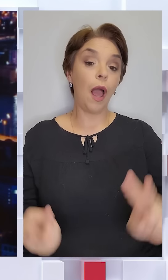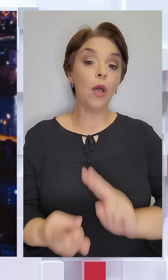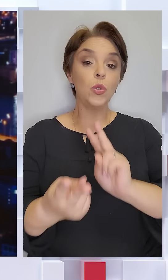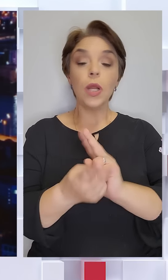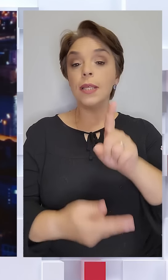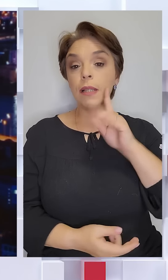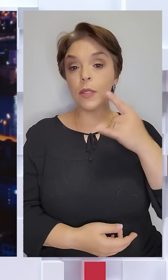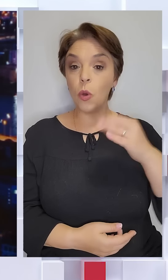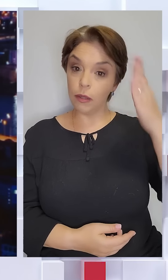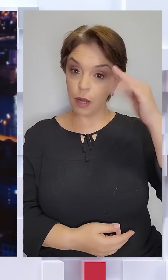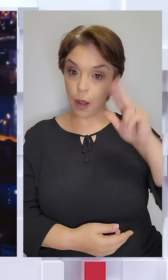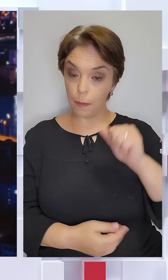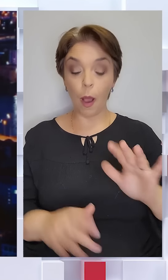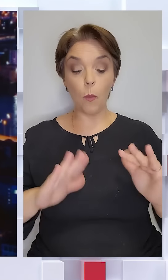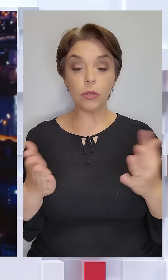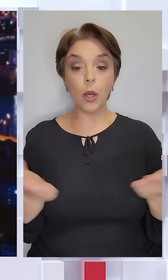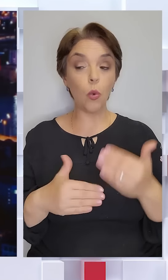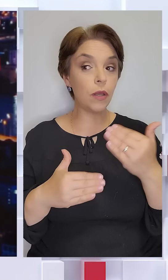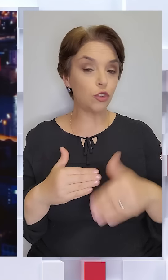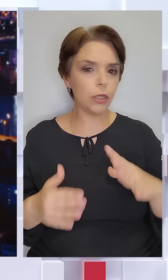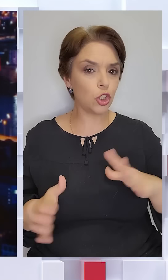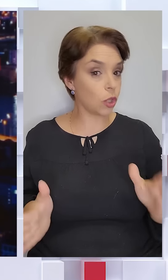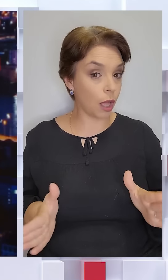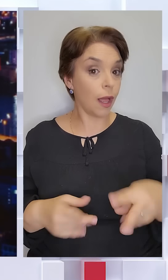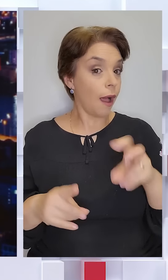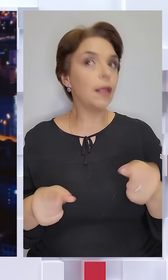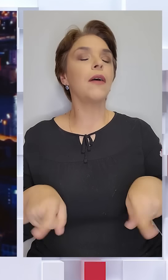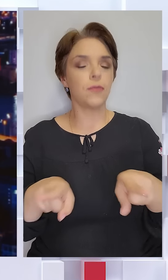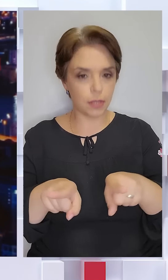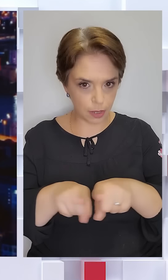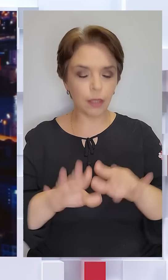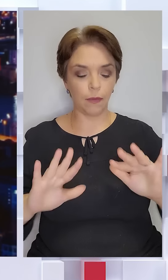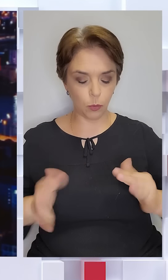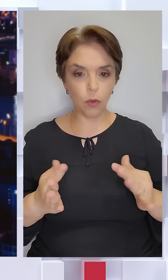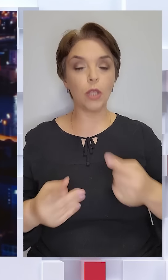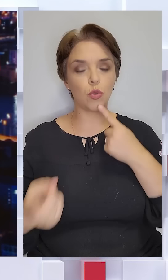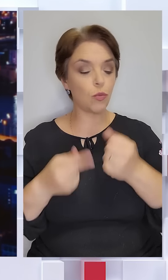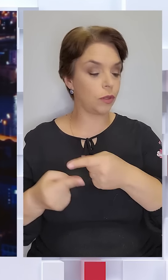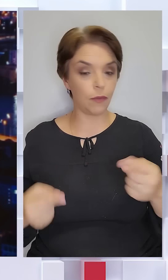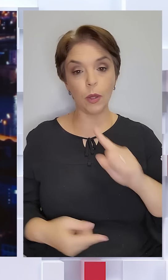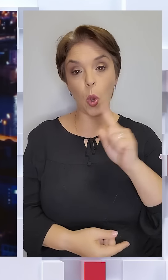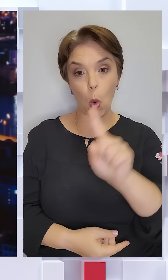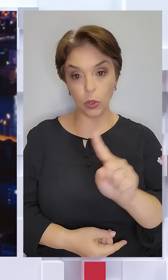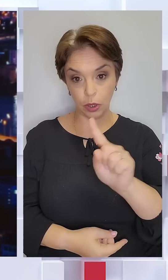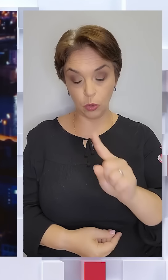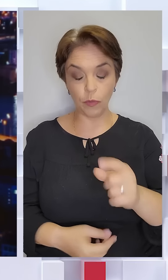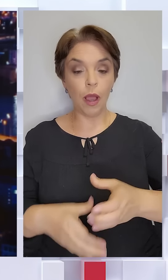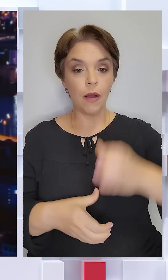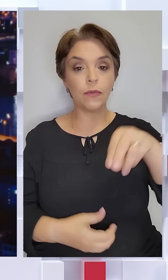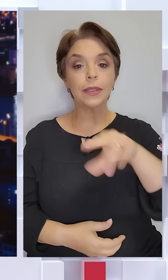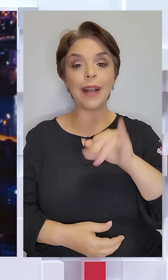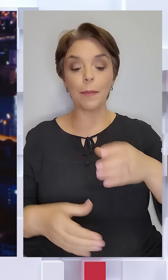Зустріч Зеленського і Трампа, подія якої вже й не чекали, але яка все-таки відбулась. Розмова тривала годину в Нью-Йорку, у Хмарочосі